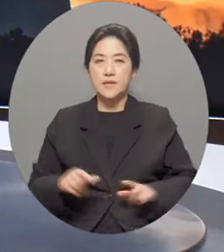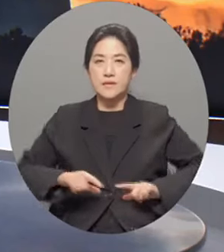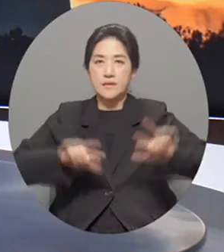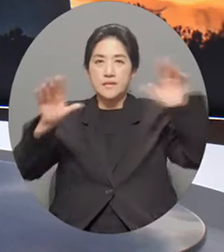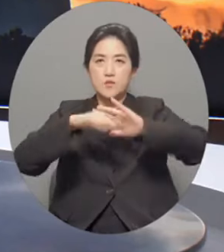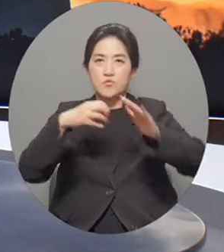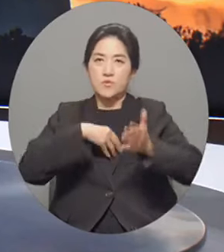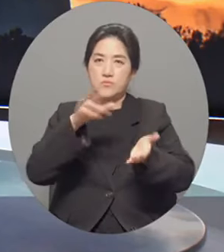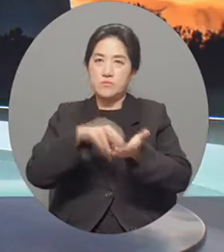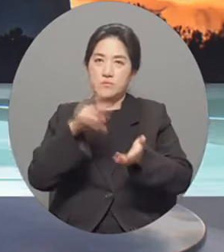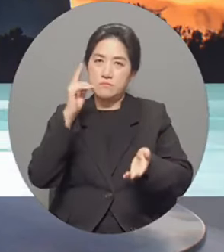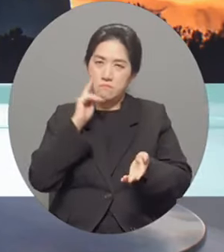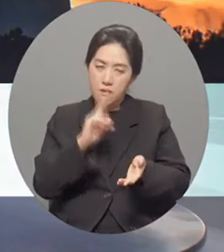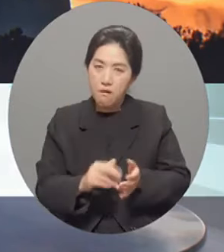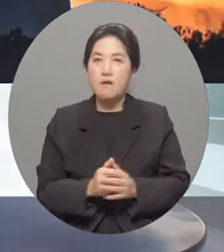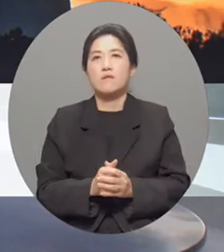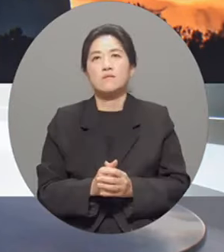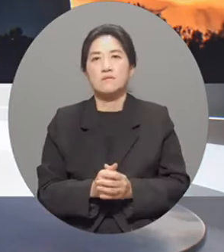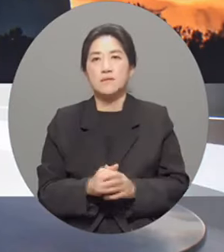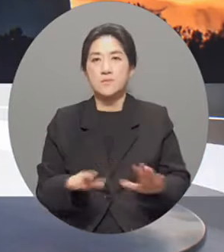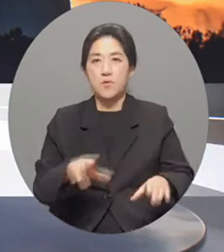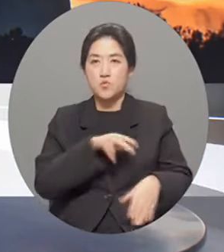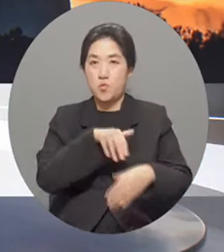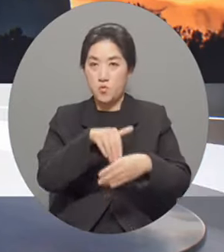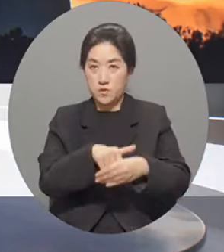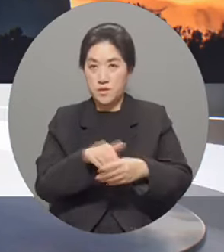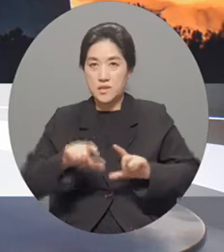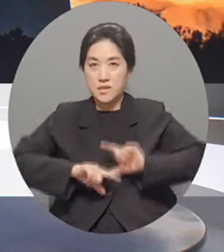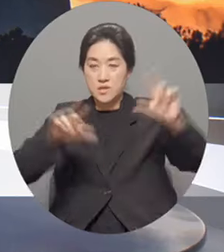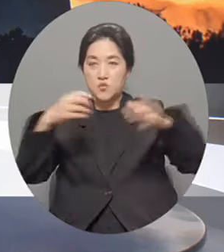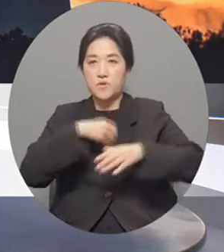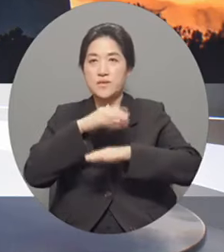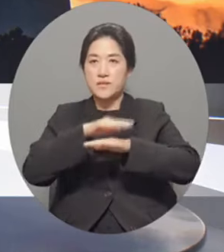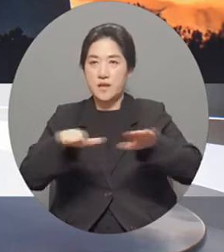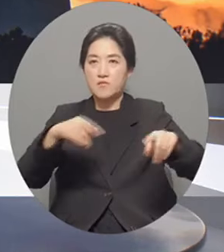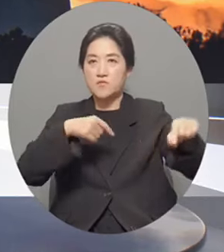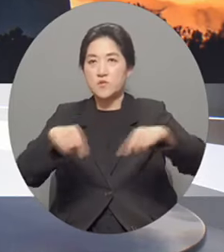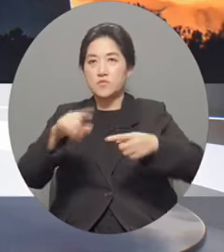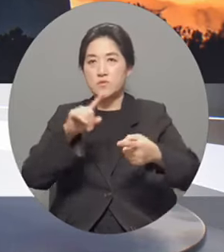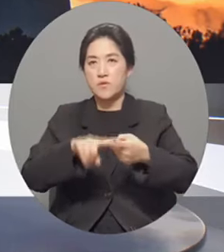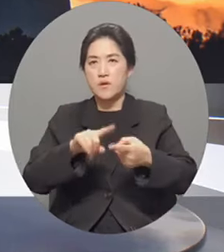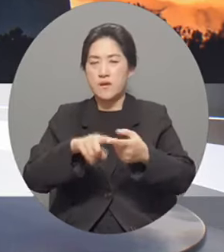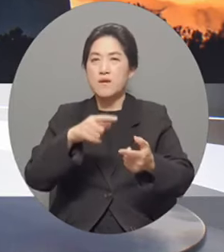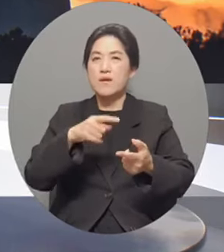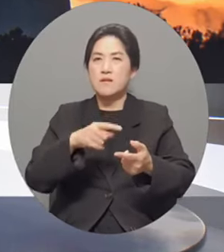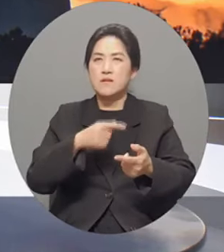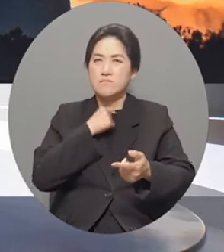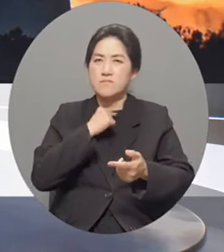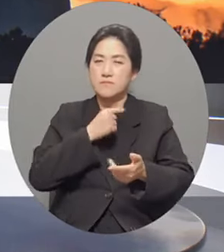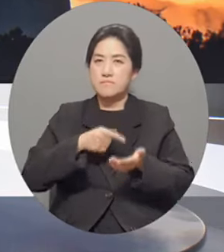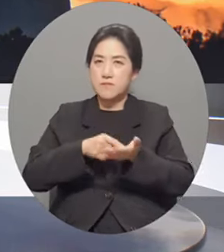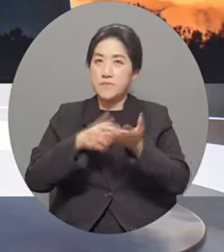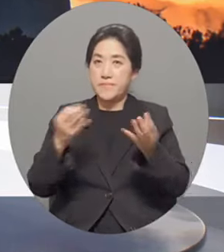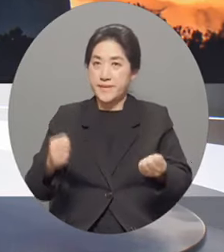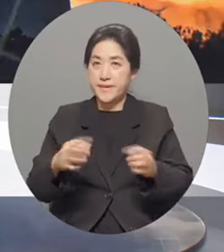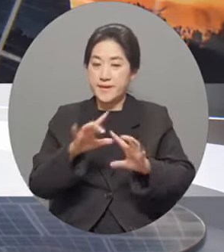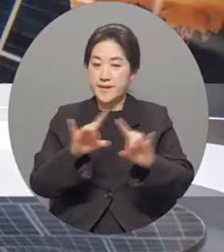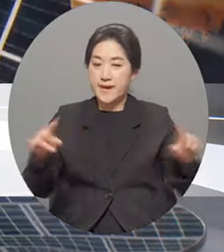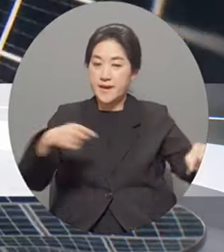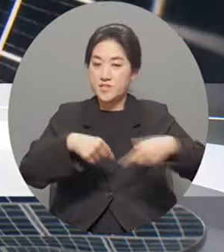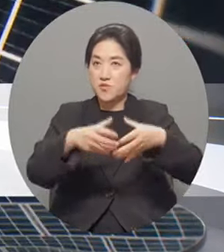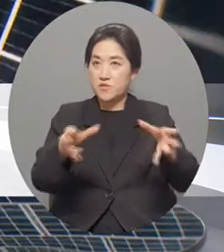기후위기 문제가 심각해지면서 이번 총선에서도 기후위기 대응 정책에 대한 요구가 높아지고 있죠.